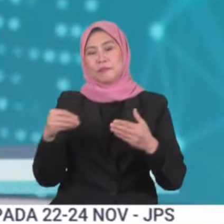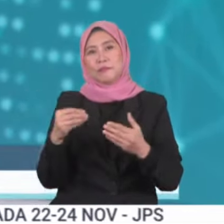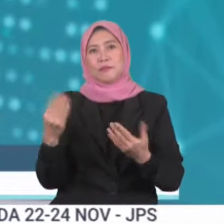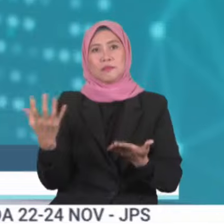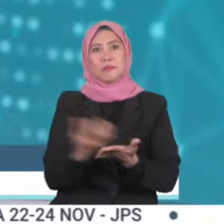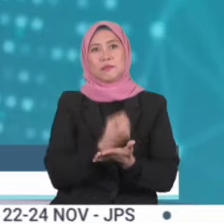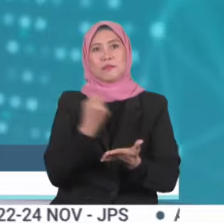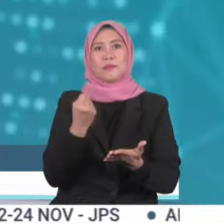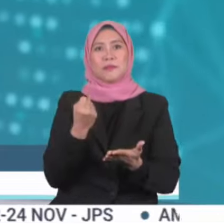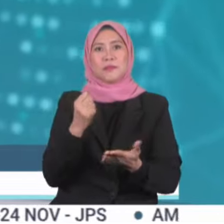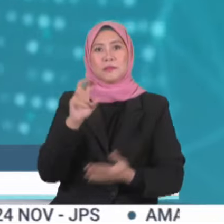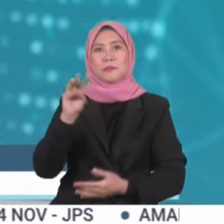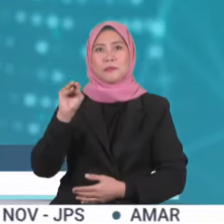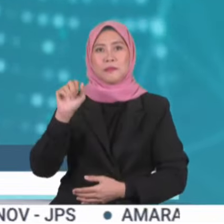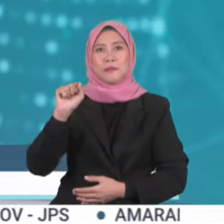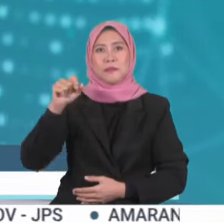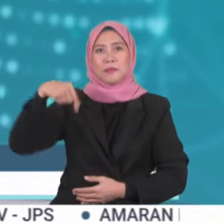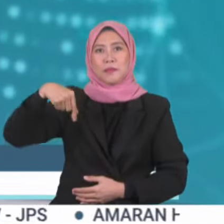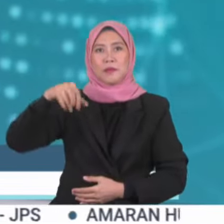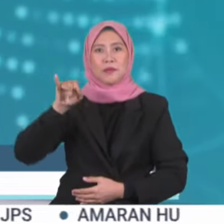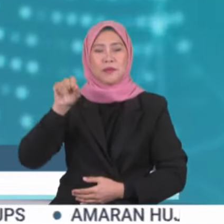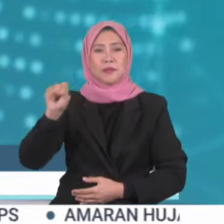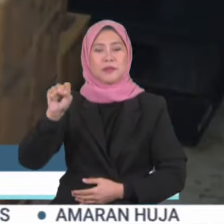Pemeriksaan Malaysia, MAKIS.